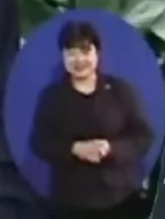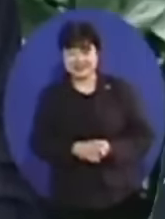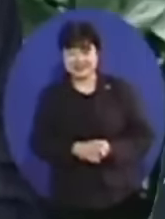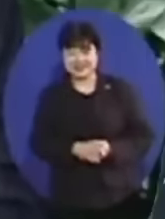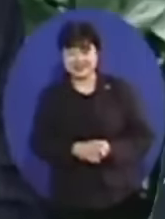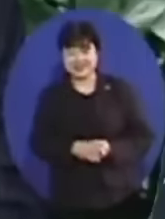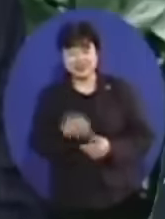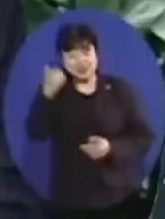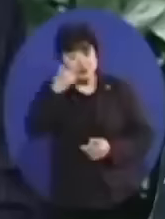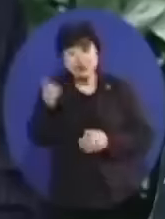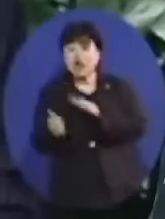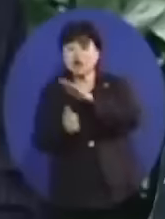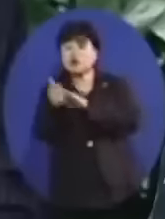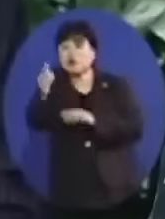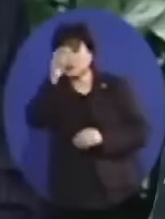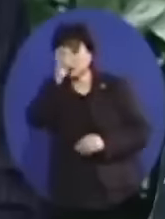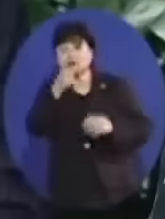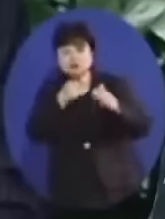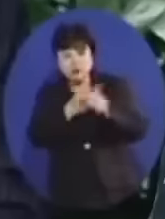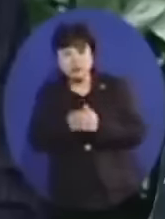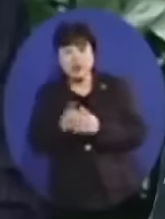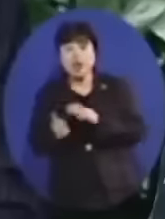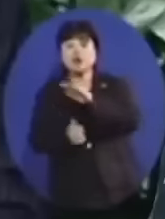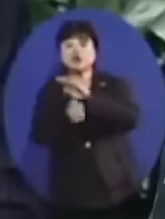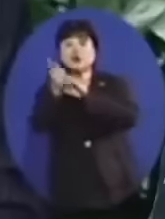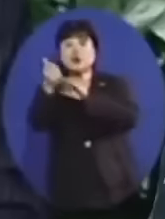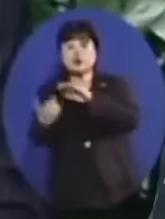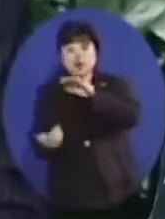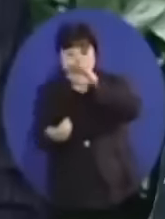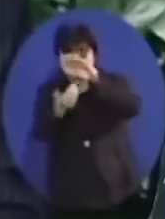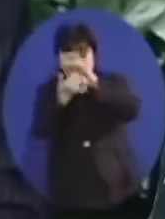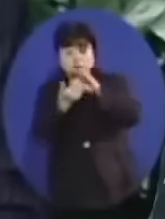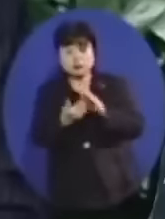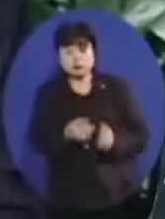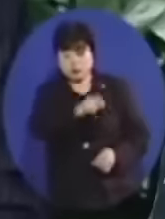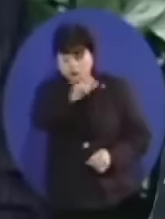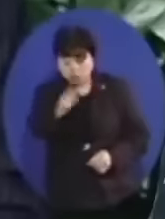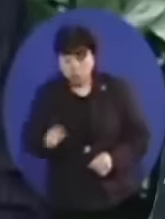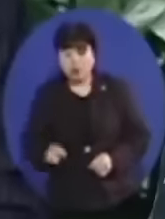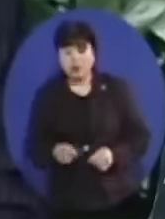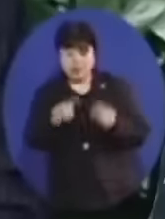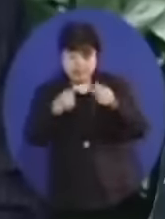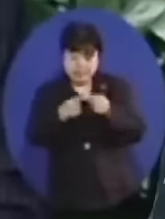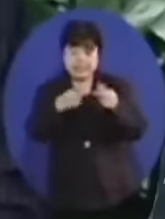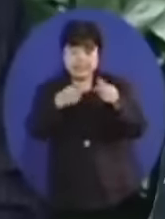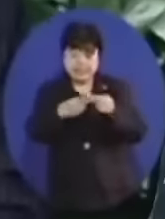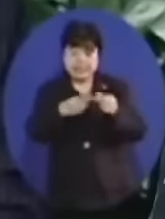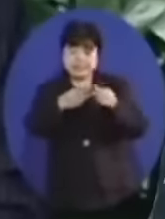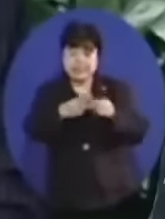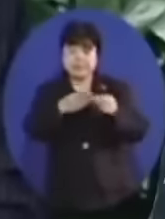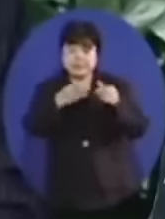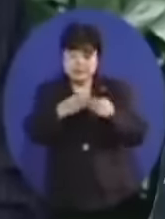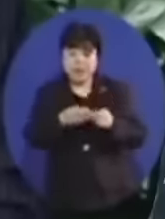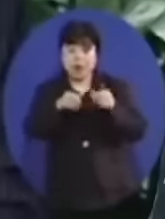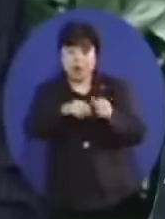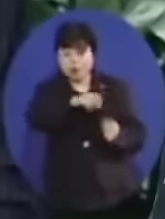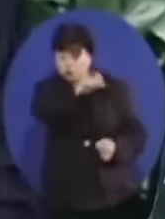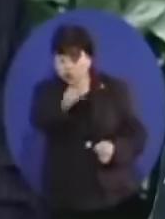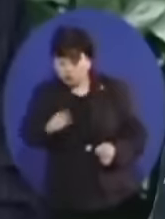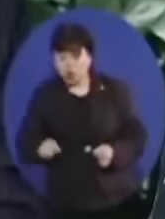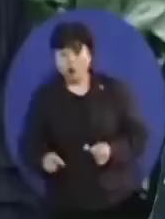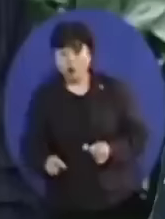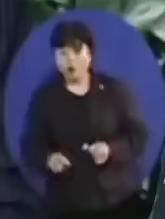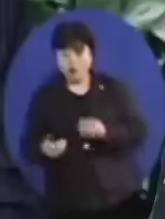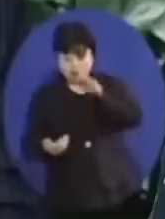그러면 누구든지 소원이 있으니까 그 소원을 적으십시오. 1, 2, 3, 4. 그리고